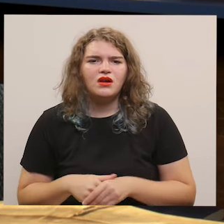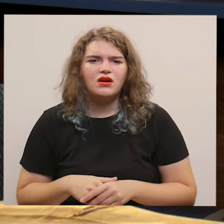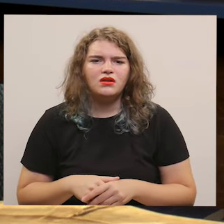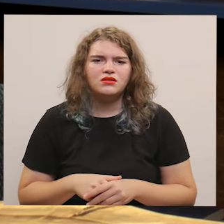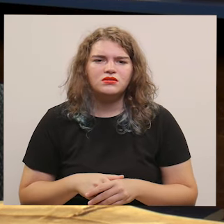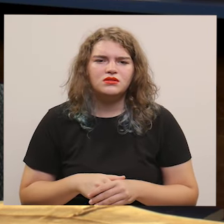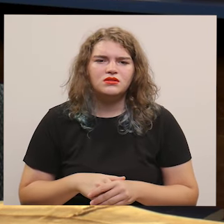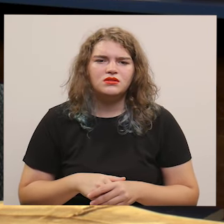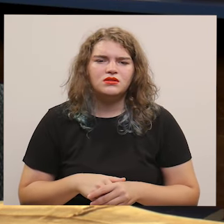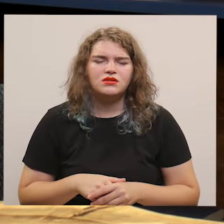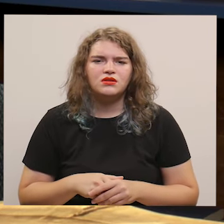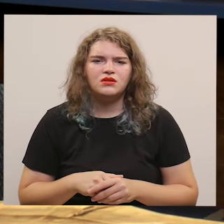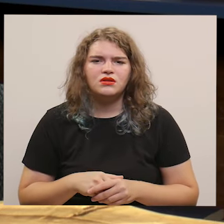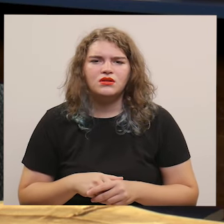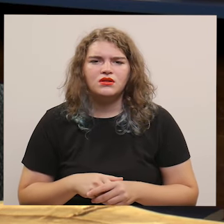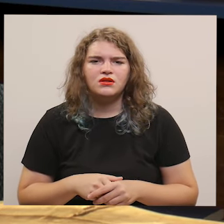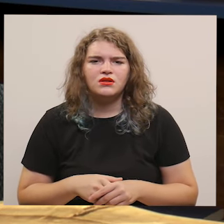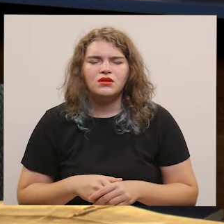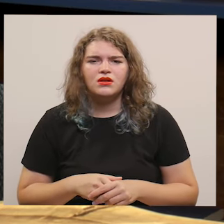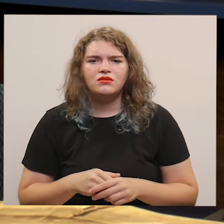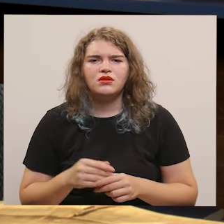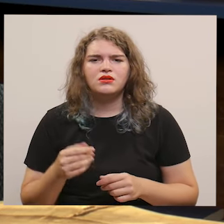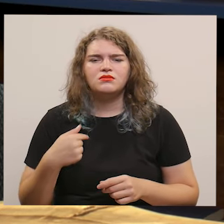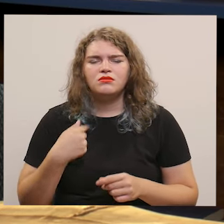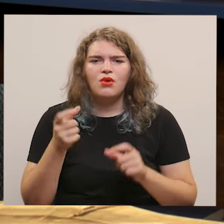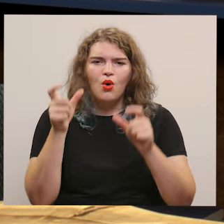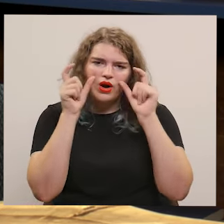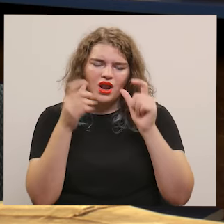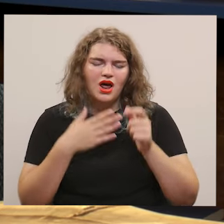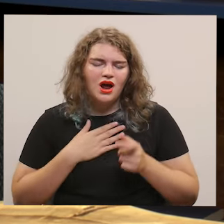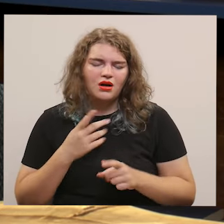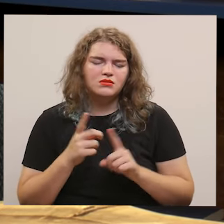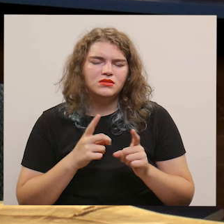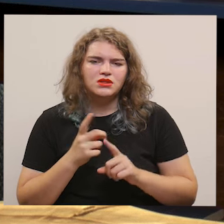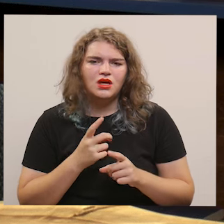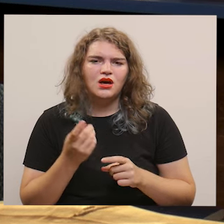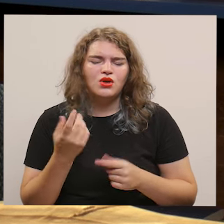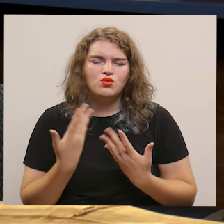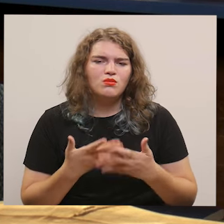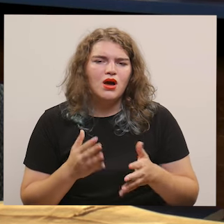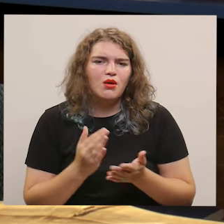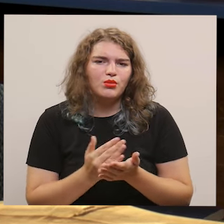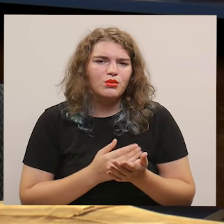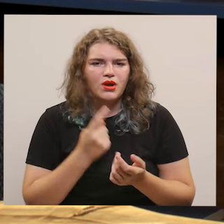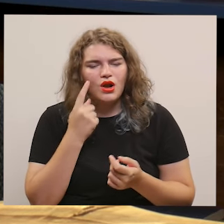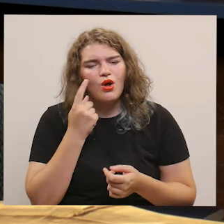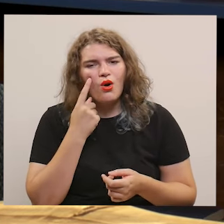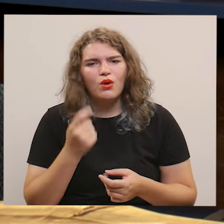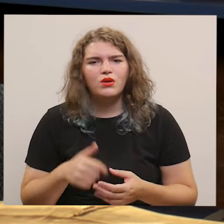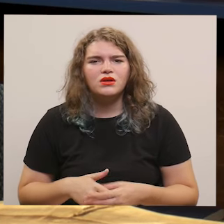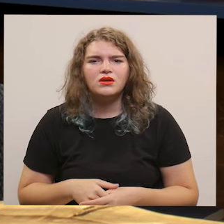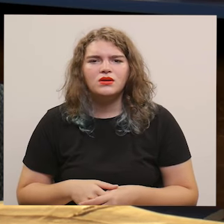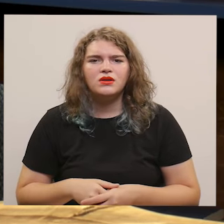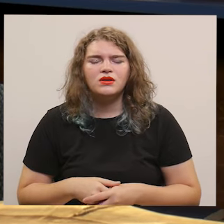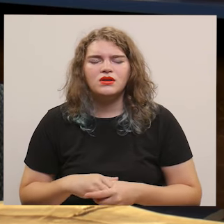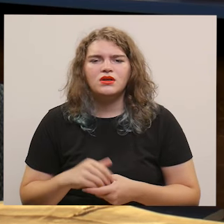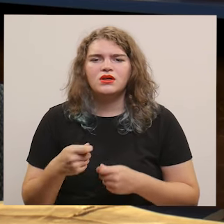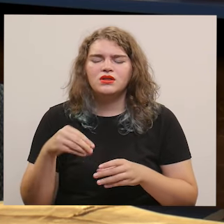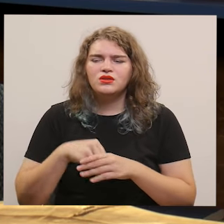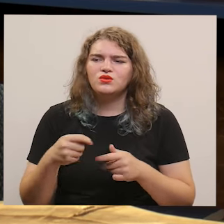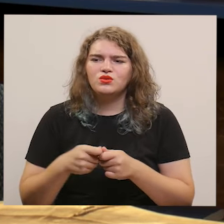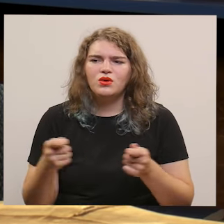s-a totul clar la ochi. Și, na, port ochelari, dar nu mai am ce am avut atunci la ochi. Și, uite, în toate lucrurile